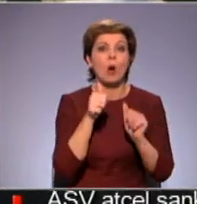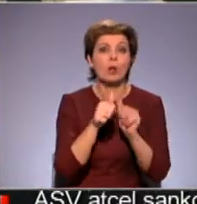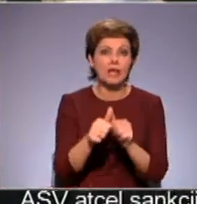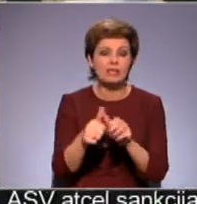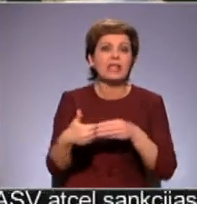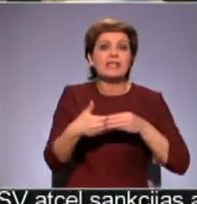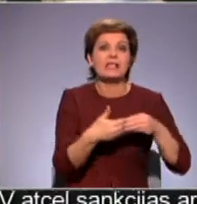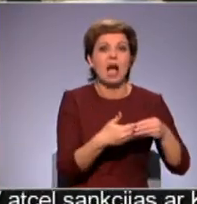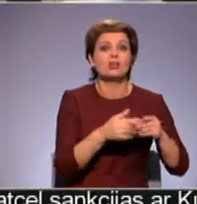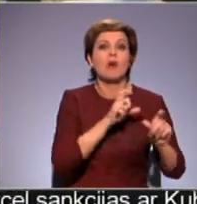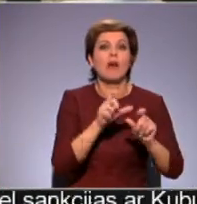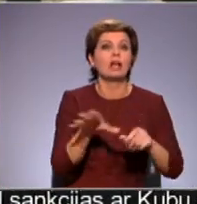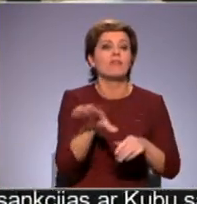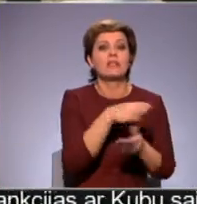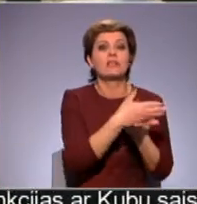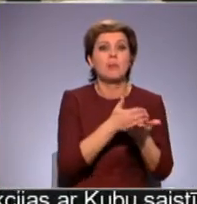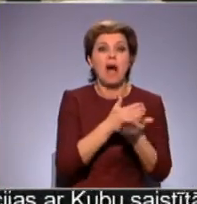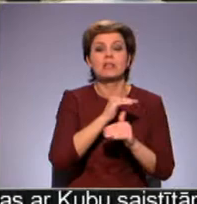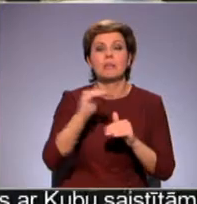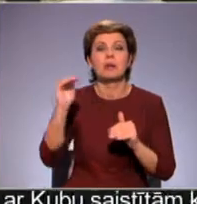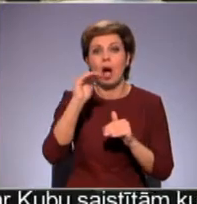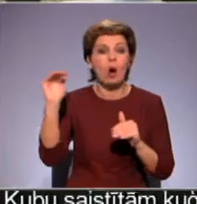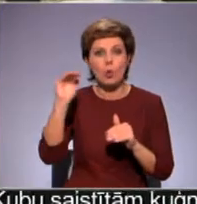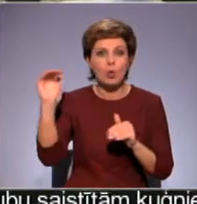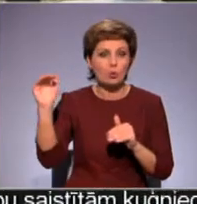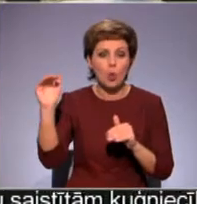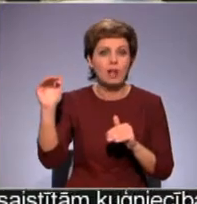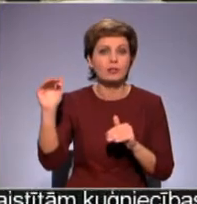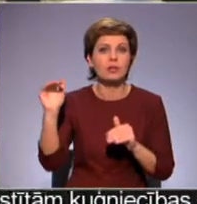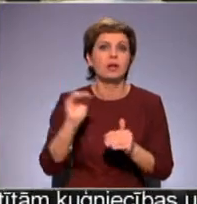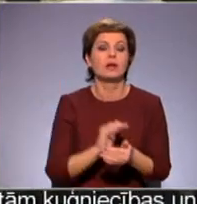iznes no veikala visu maizīti, kas bija plauktos atrodam.